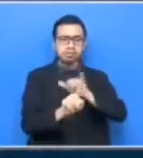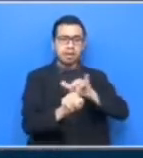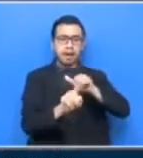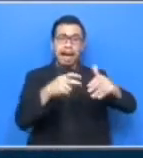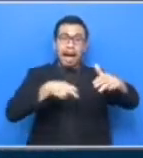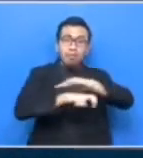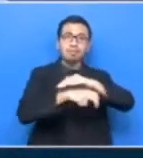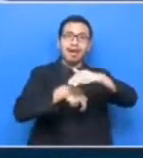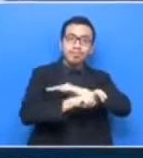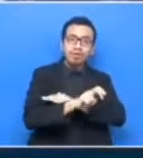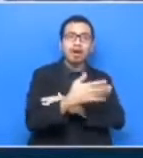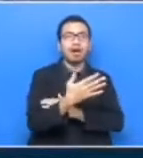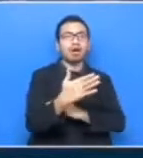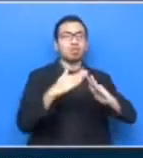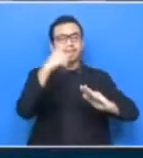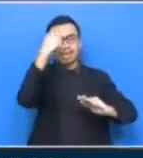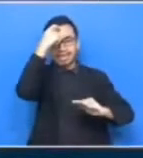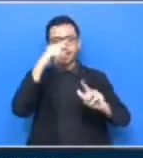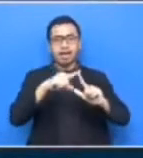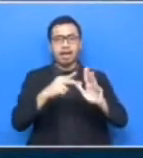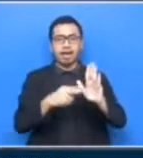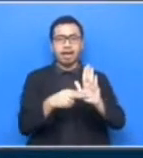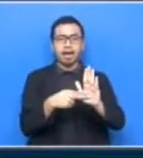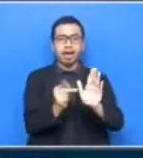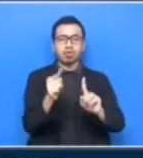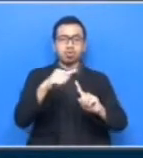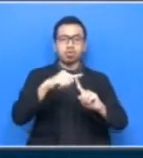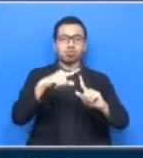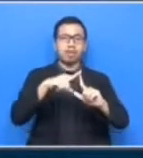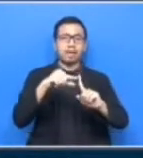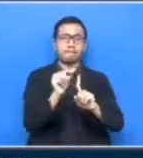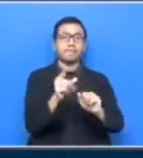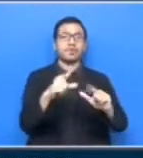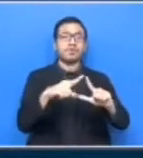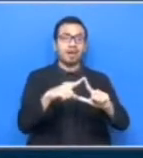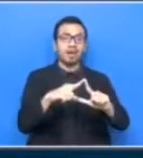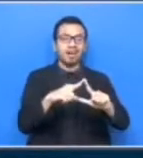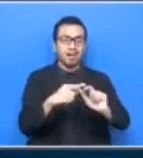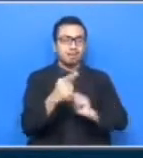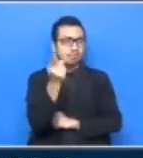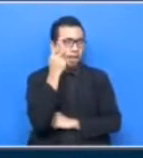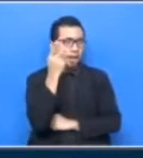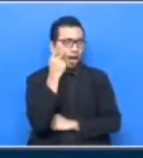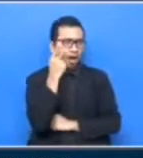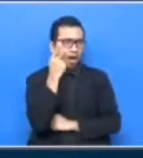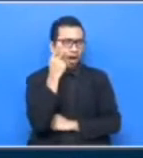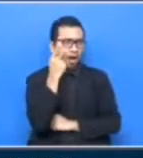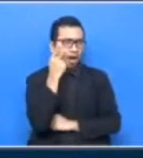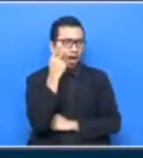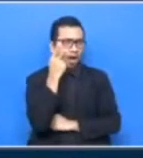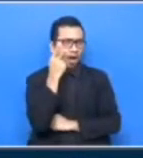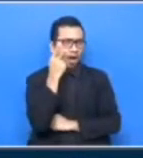pak Heri Apakah ada penambahan karena berdasarkan pantauan tim KompasTV malam hari ini pengamanan berlangsung normal Apakah betul